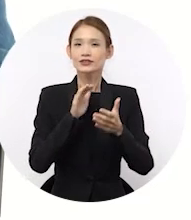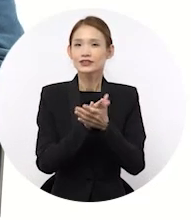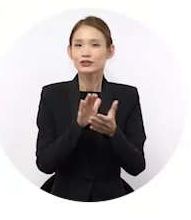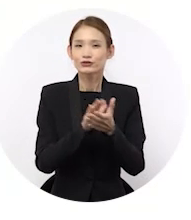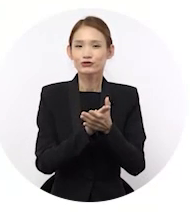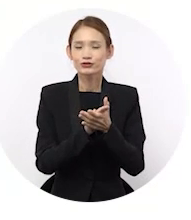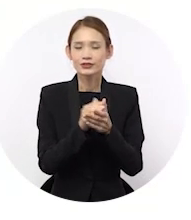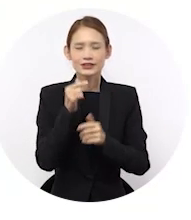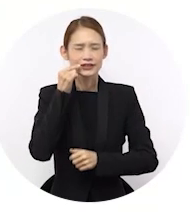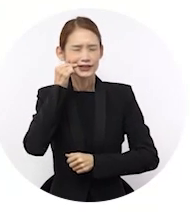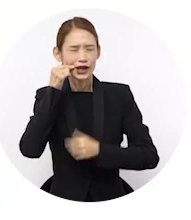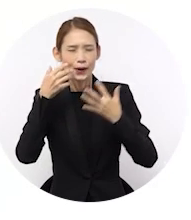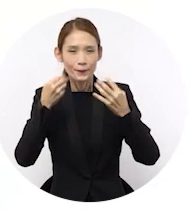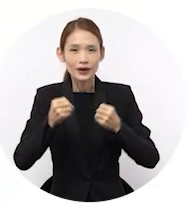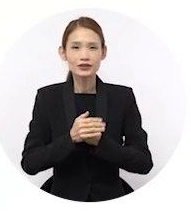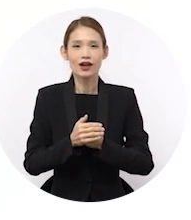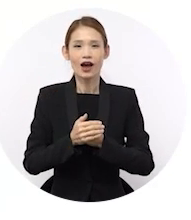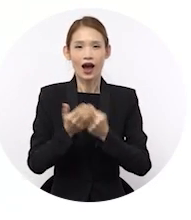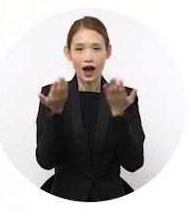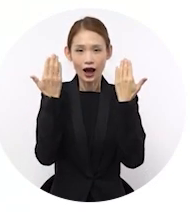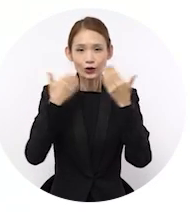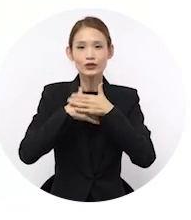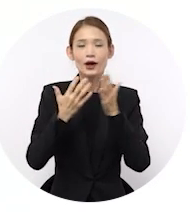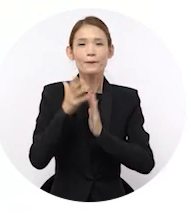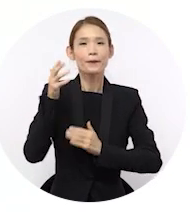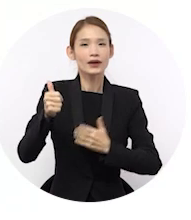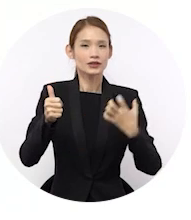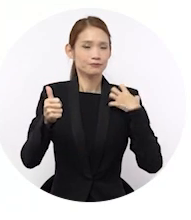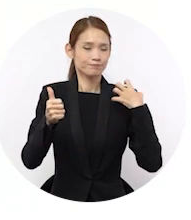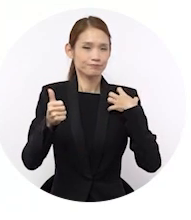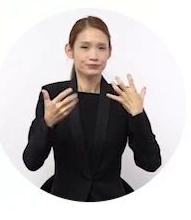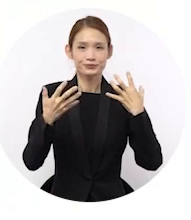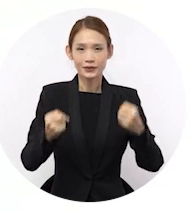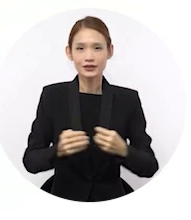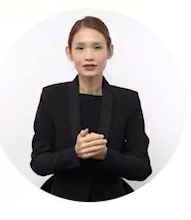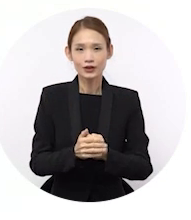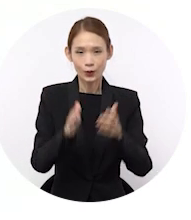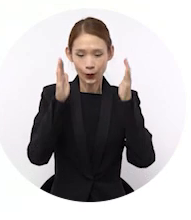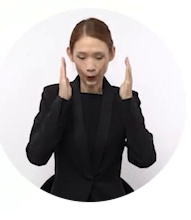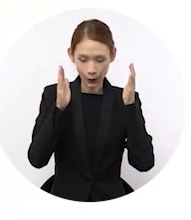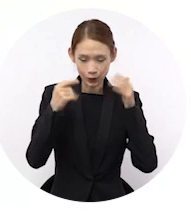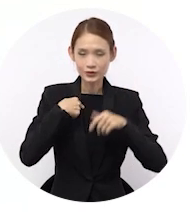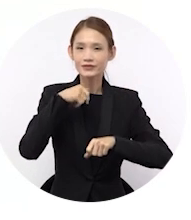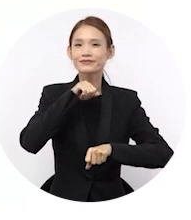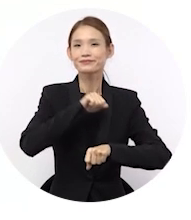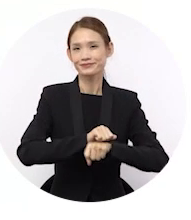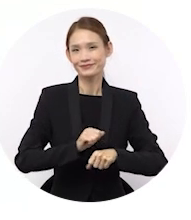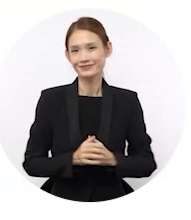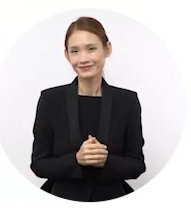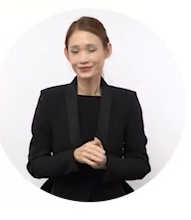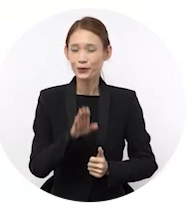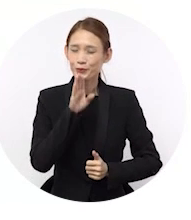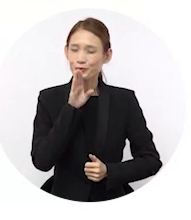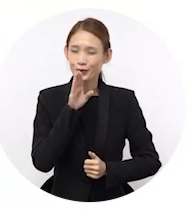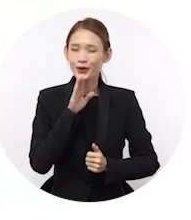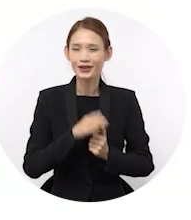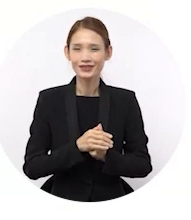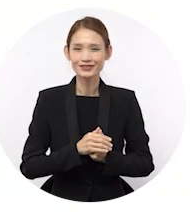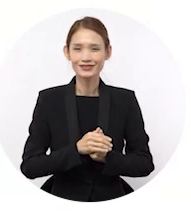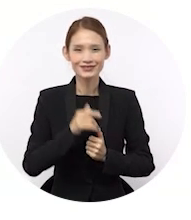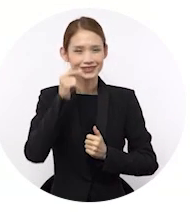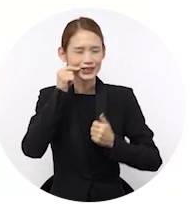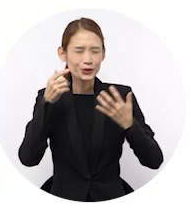드려볼게요. 저는 친구들에게 인기가 많아서 반장을 학교 다닐 때 계속 했었어요. 그리고 공부도 좀 잘했던